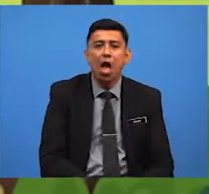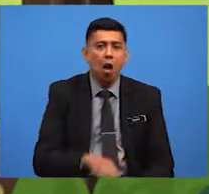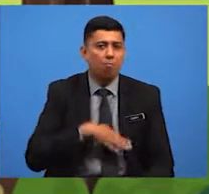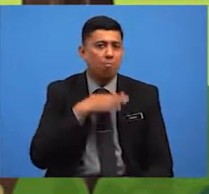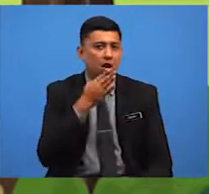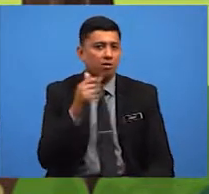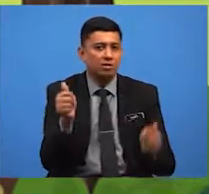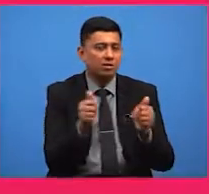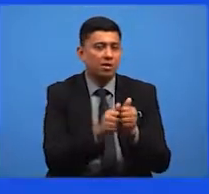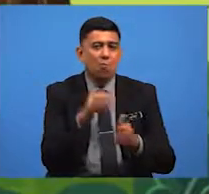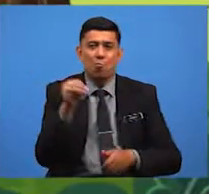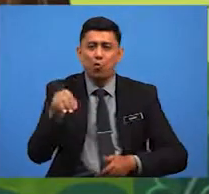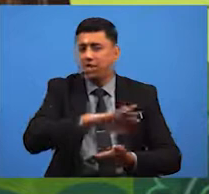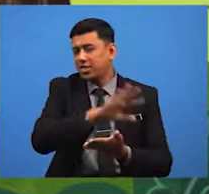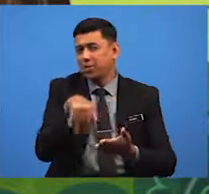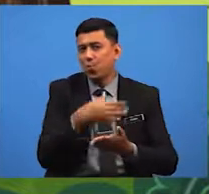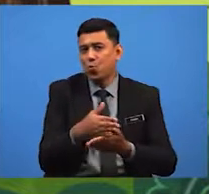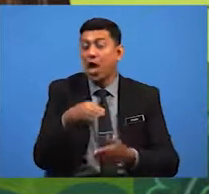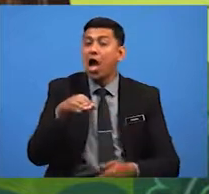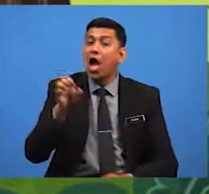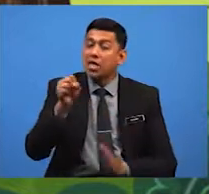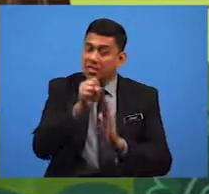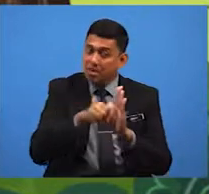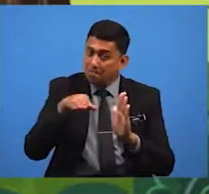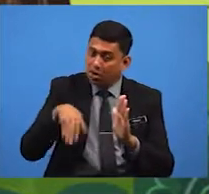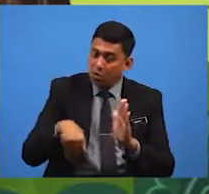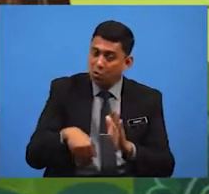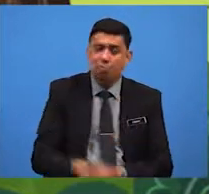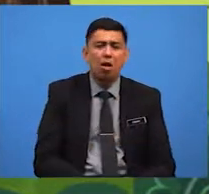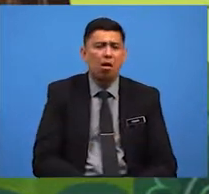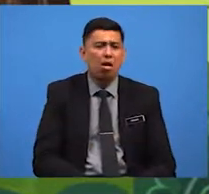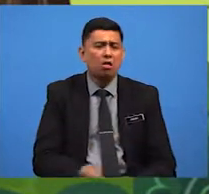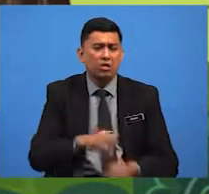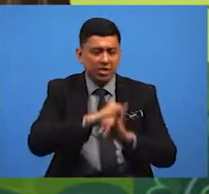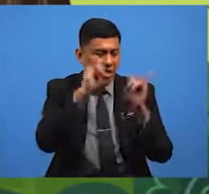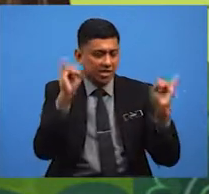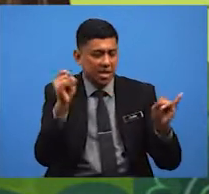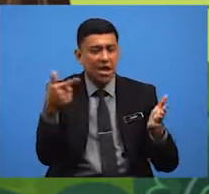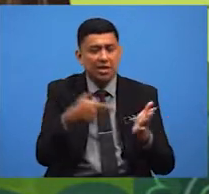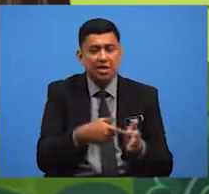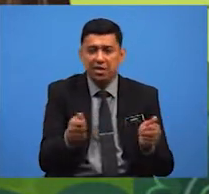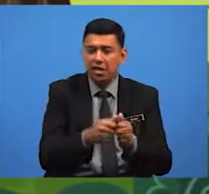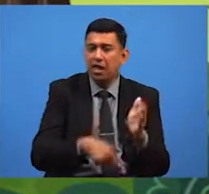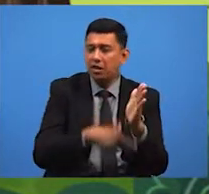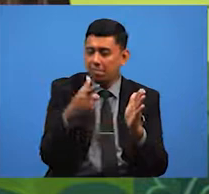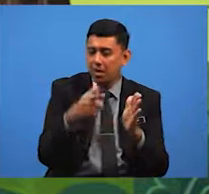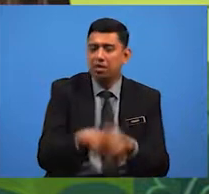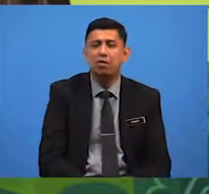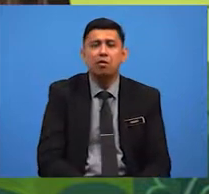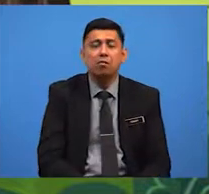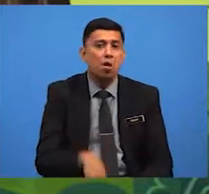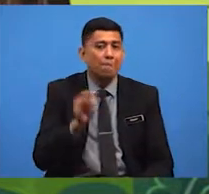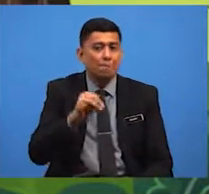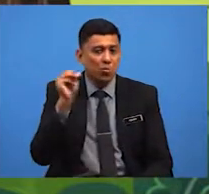murid semua. Sebelum cikgu meneruskan penjelasan tentang komponen sastra berikutnya,